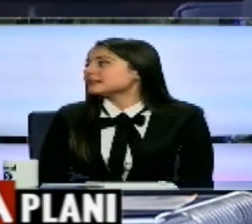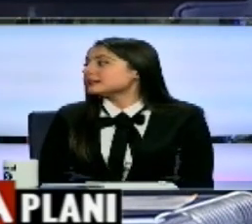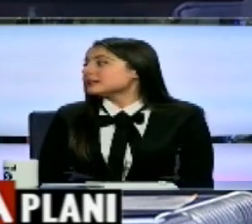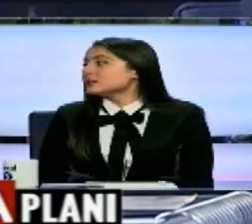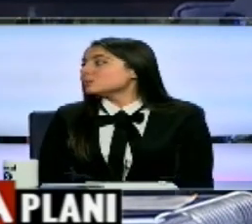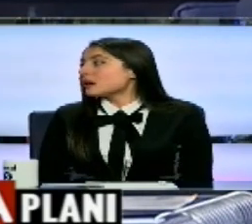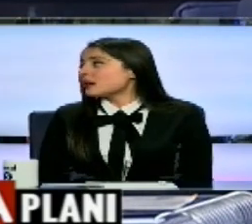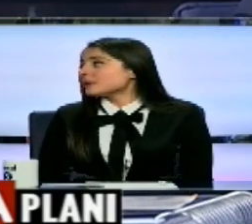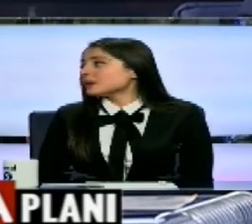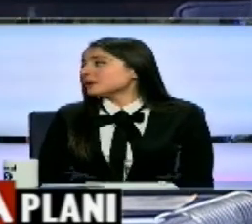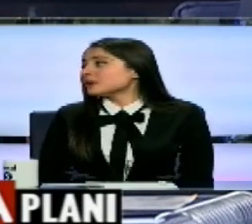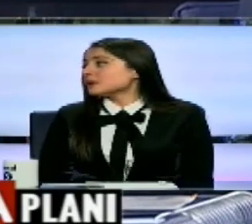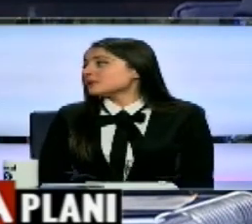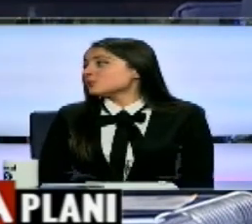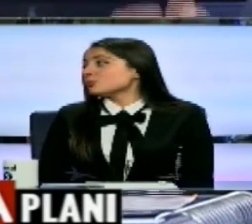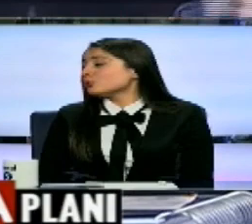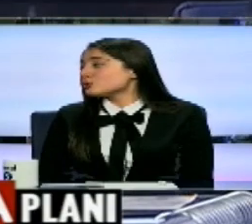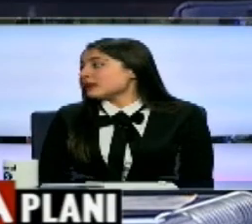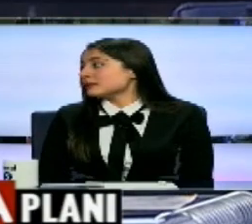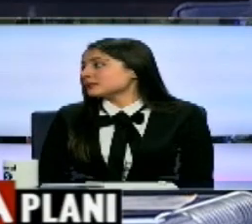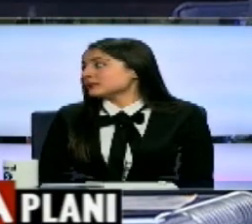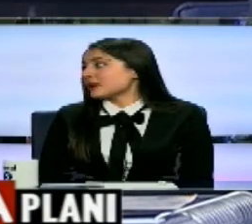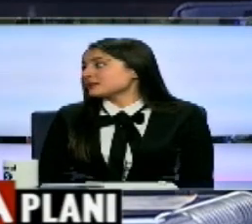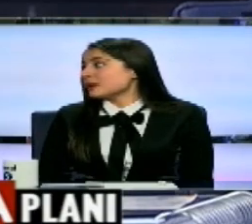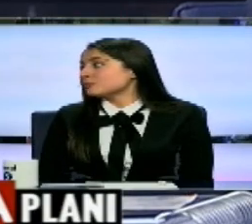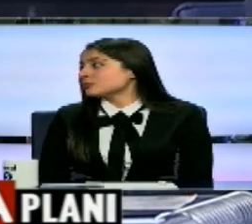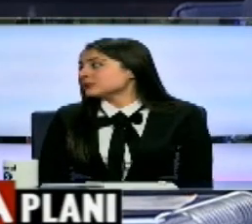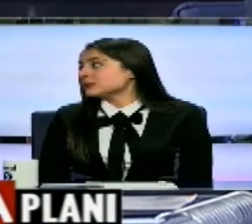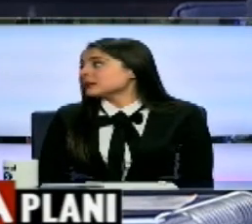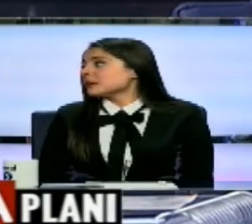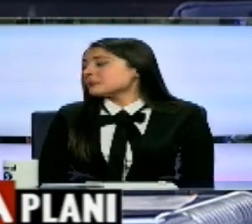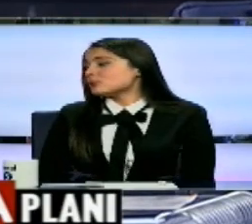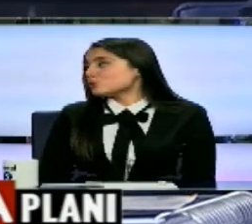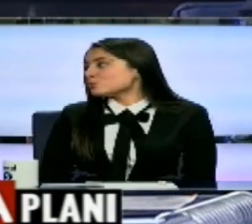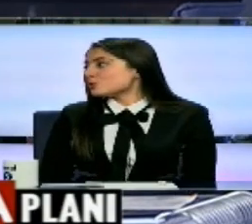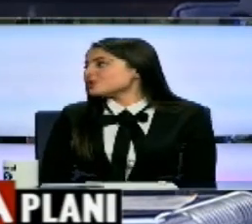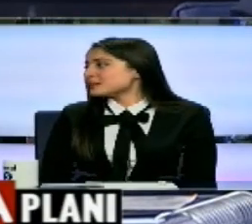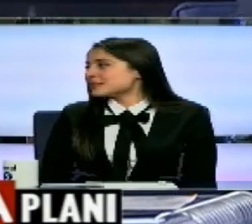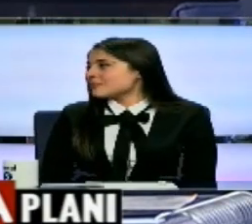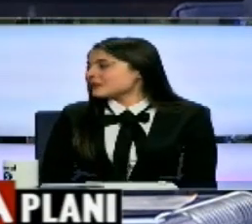gerçekten. Bu bağlamda çok duygusal gerçekten bunları. Biz